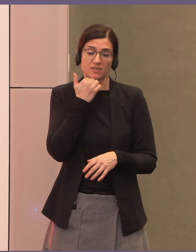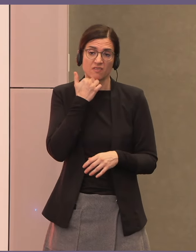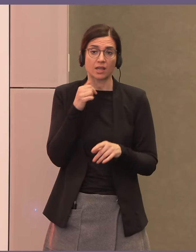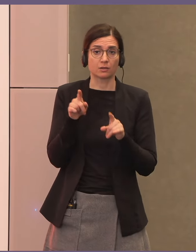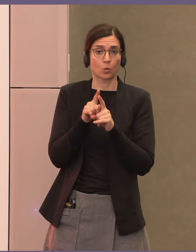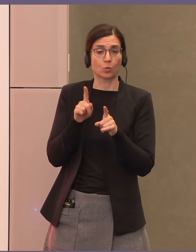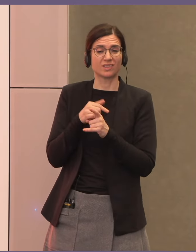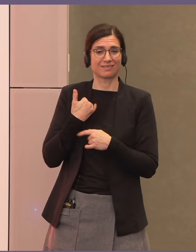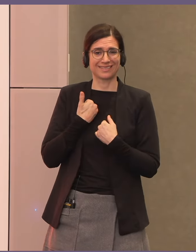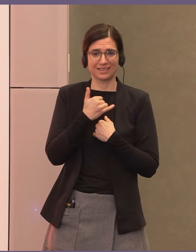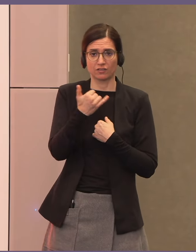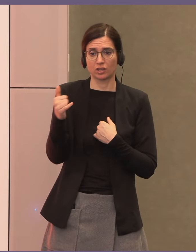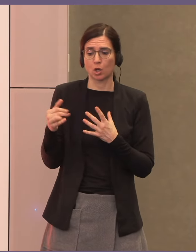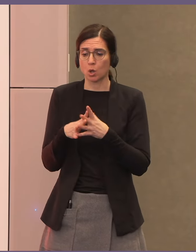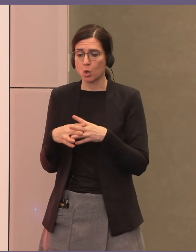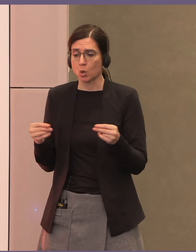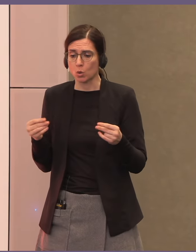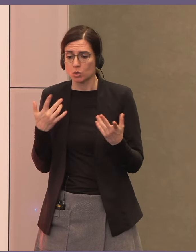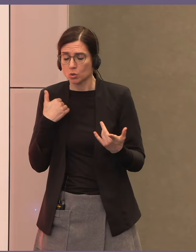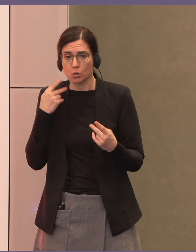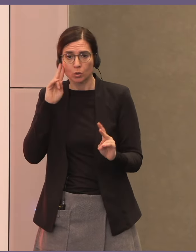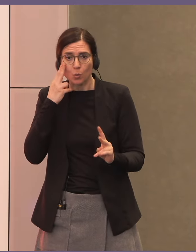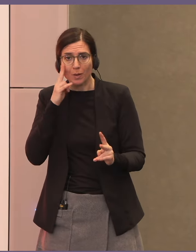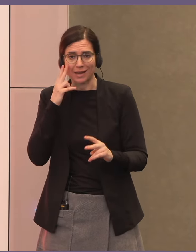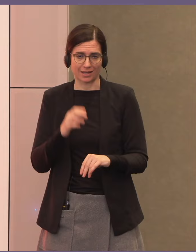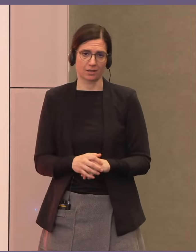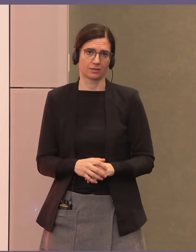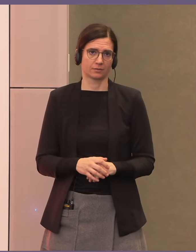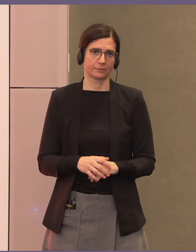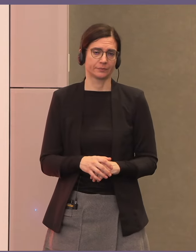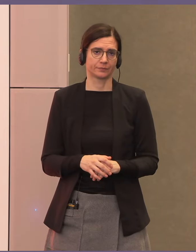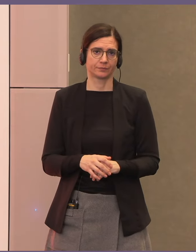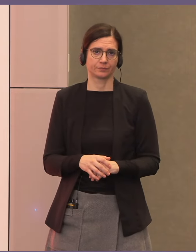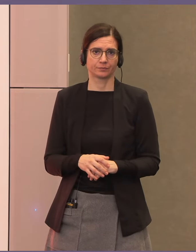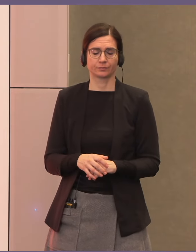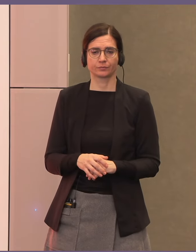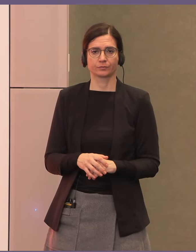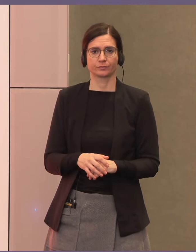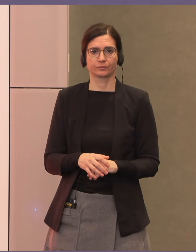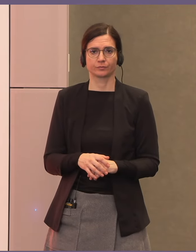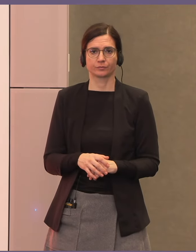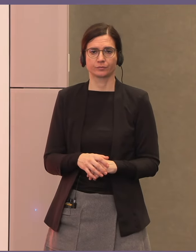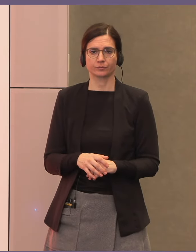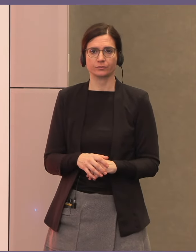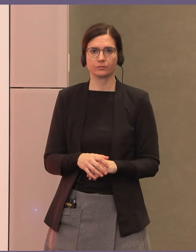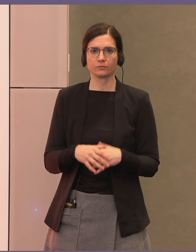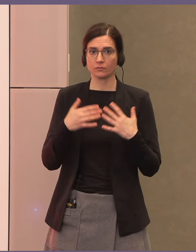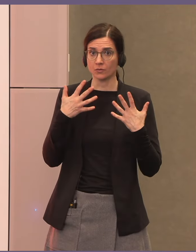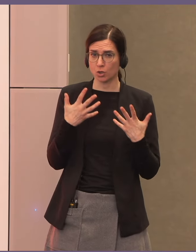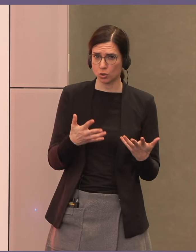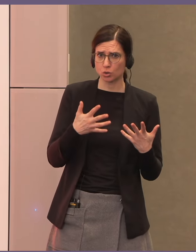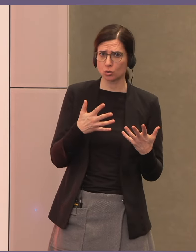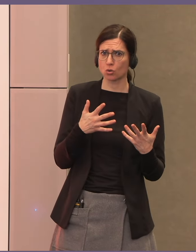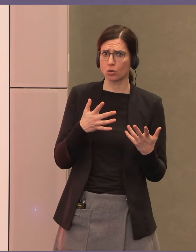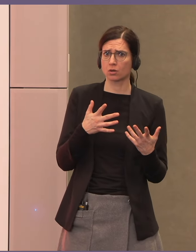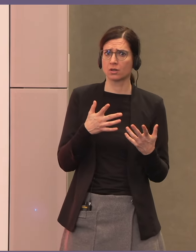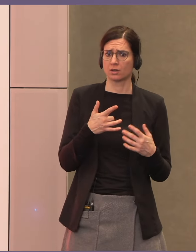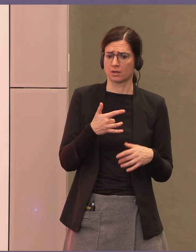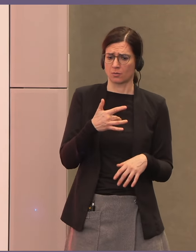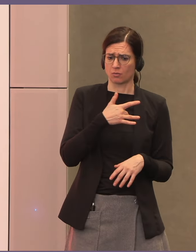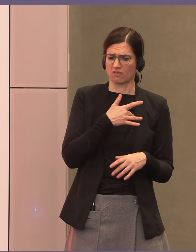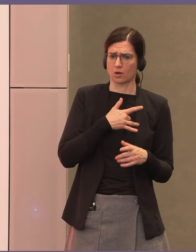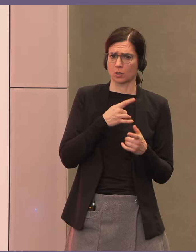und individuelle Lösungen für die Betreuung ihrer Kinder zu finden. Ein solches Umdenken in der